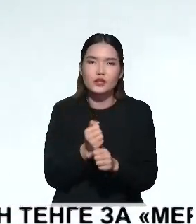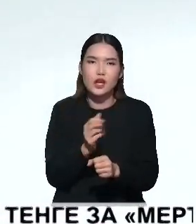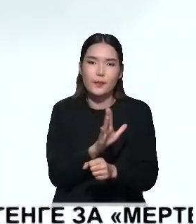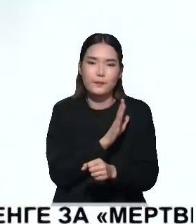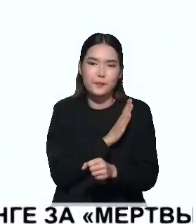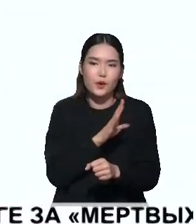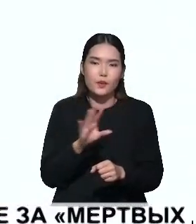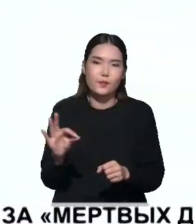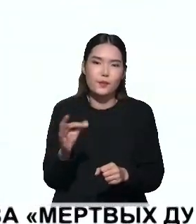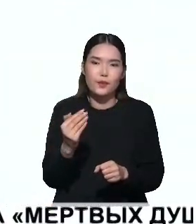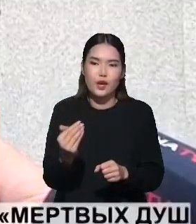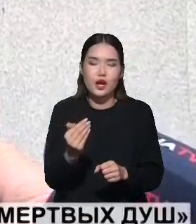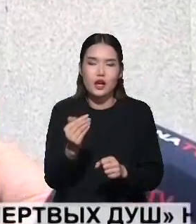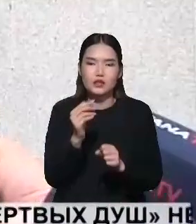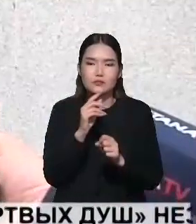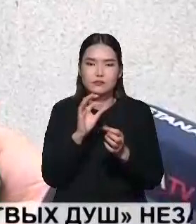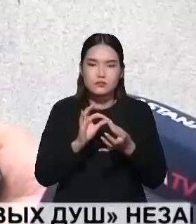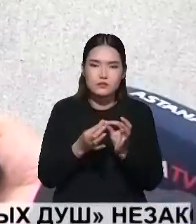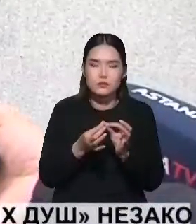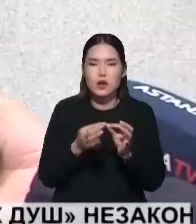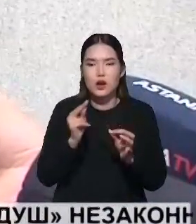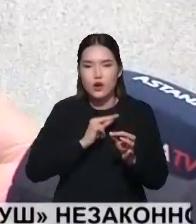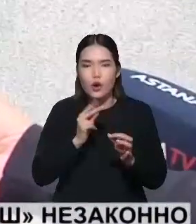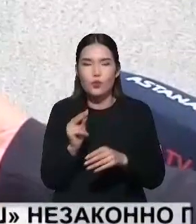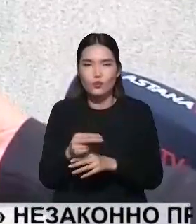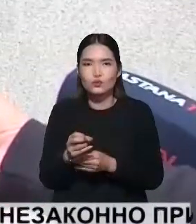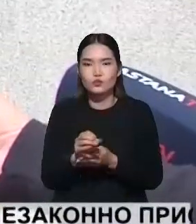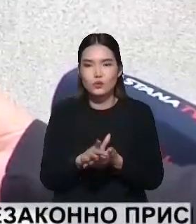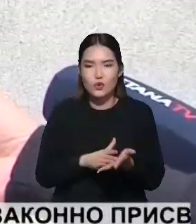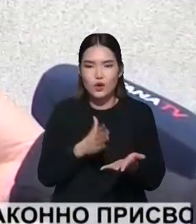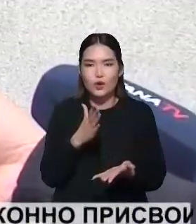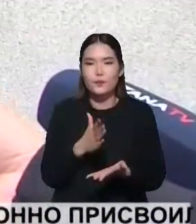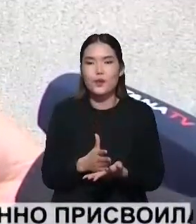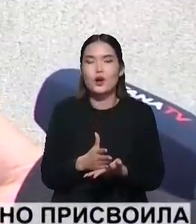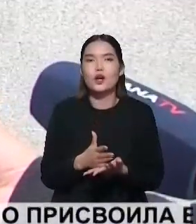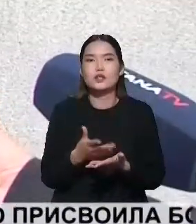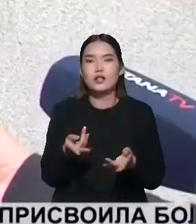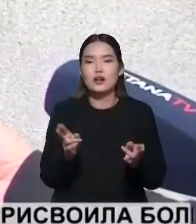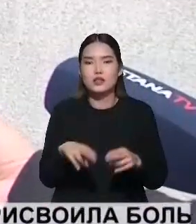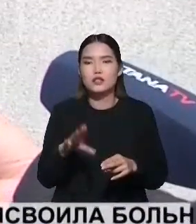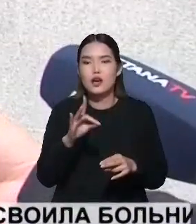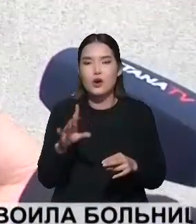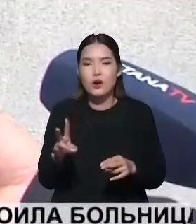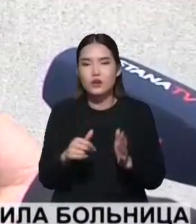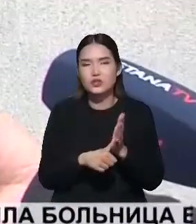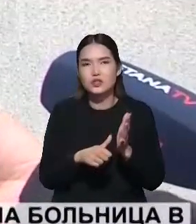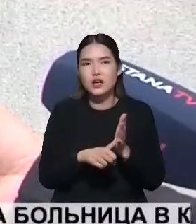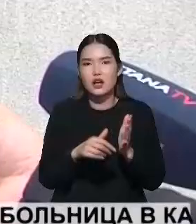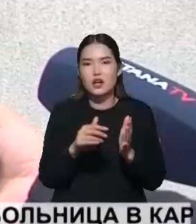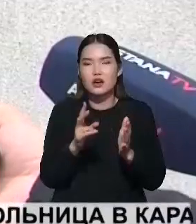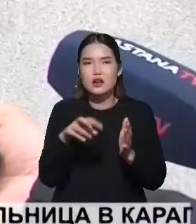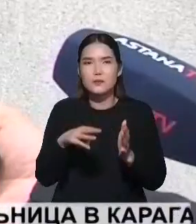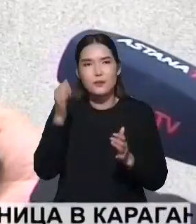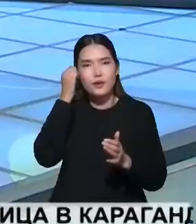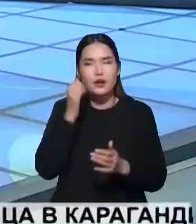по результатам тех испытаний разработали в этом году еще два новых образца, которые сейчас будем испытывать.